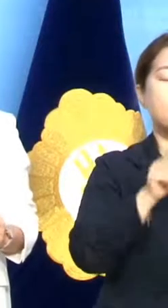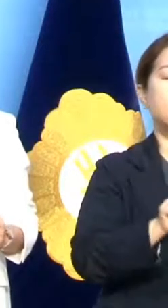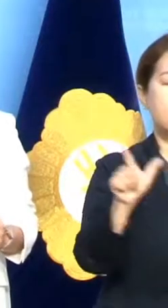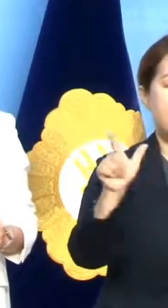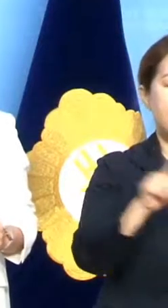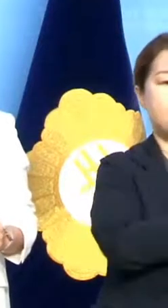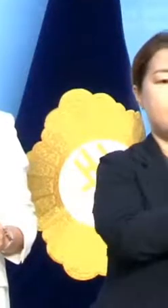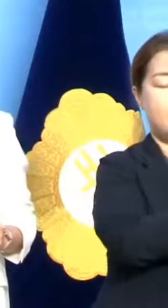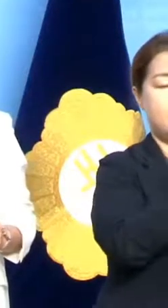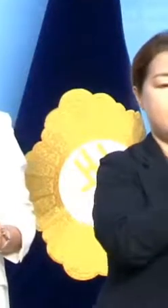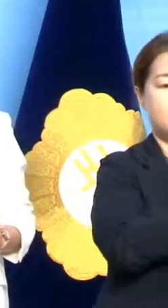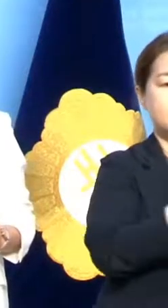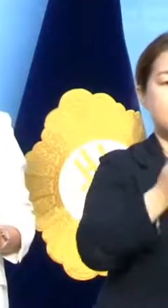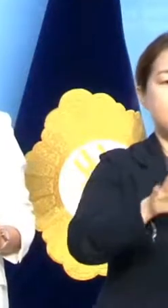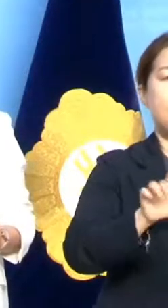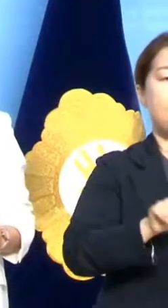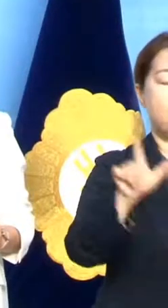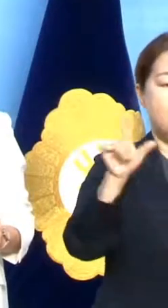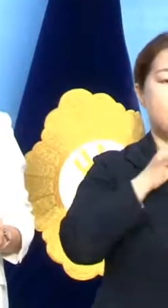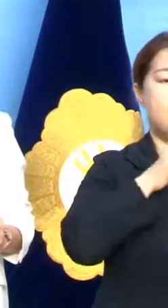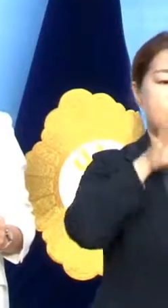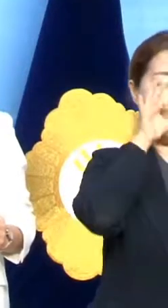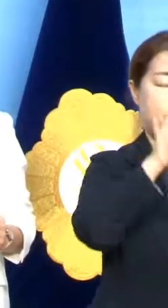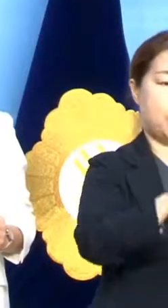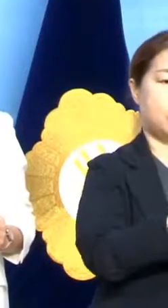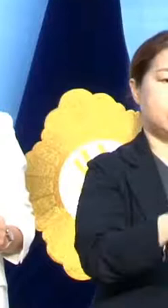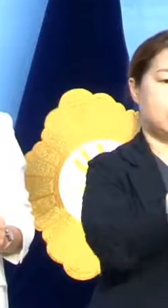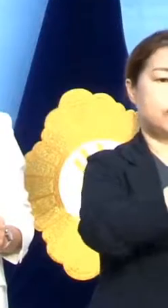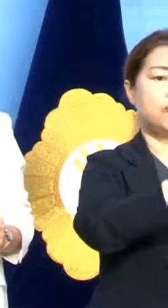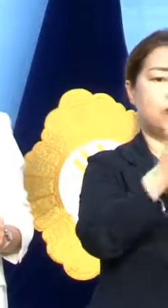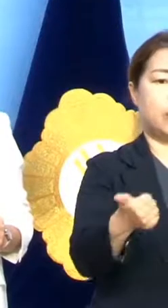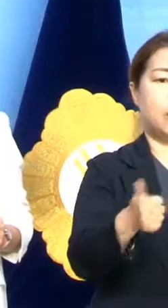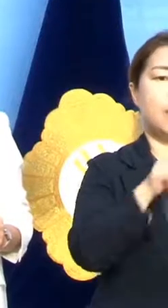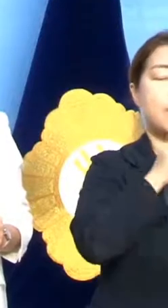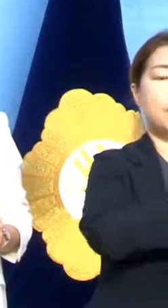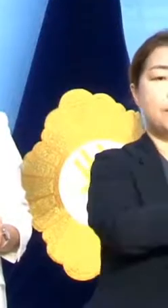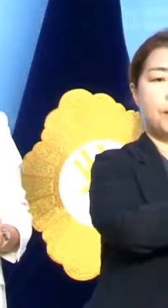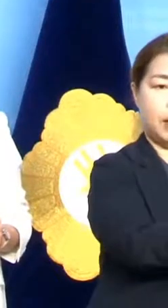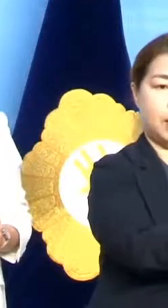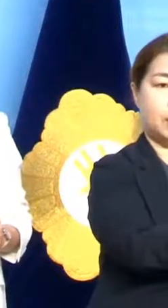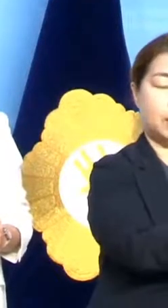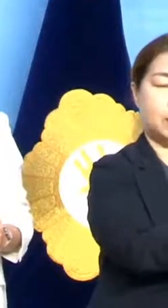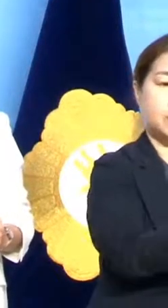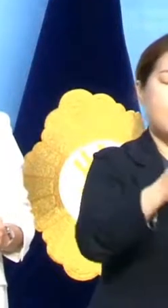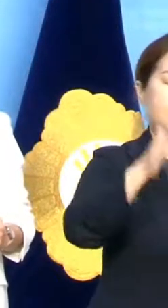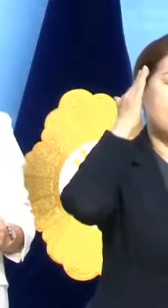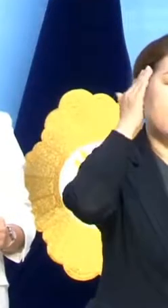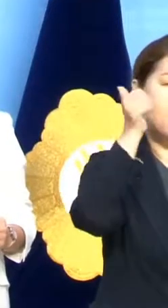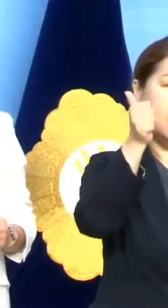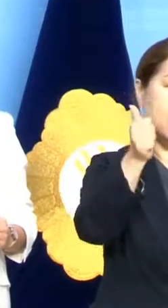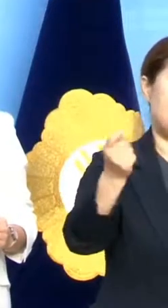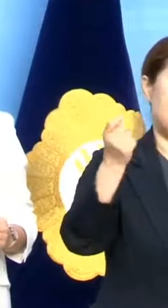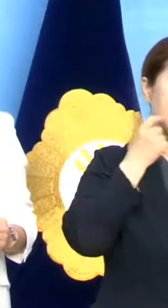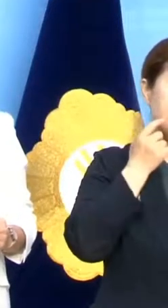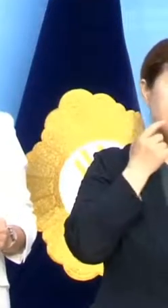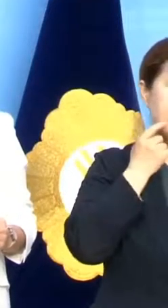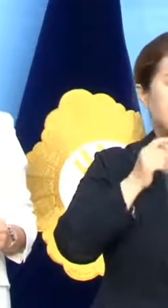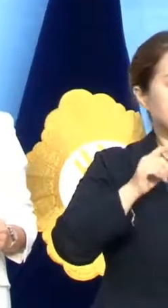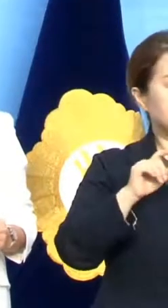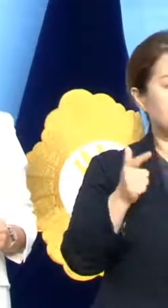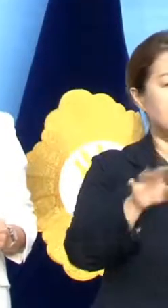올해 들어서만 3명의 택배 노동자가 사망했다 고 밝힌 바 있습니다 대통령을 거짓말쟁이로